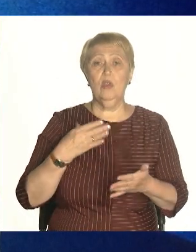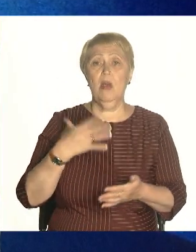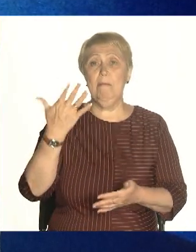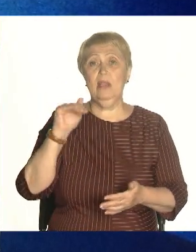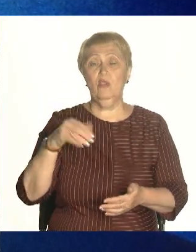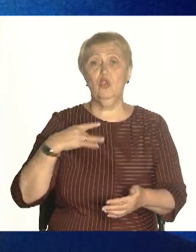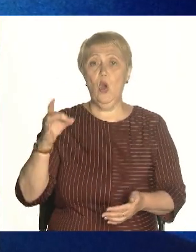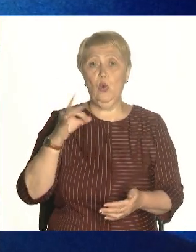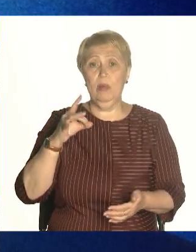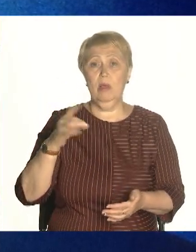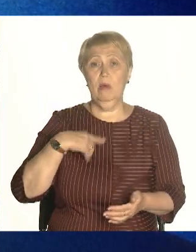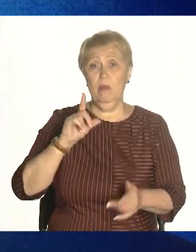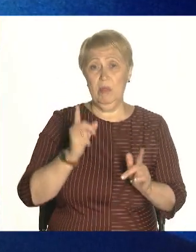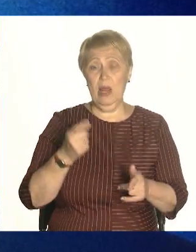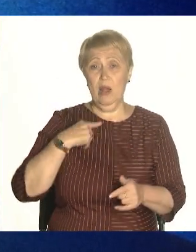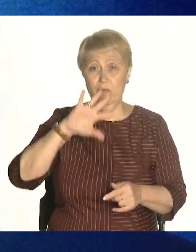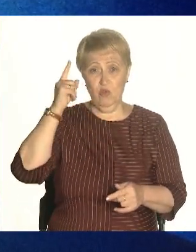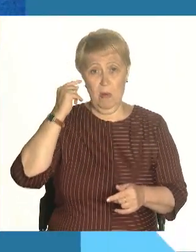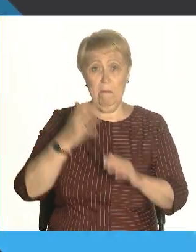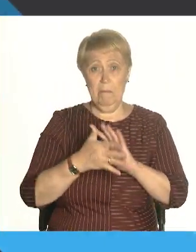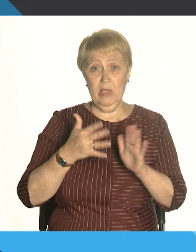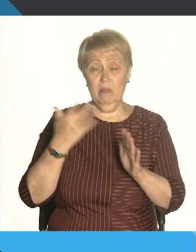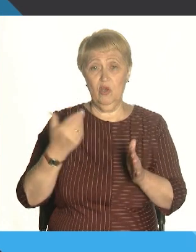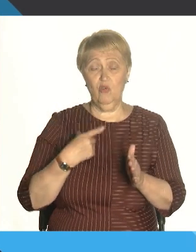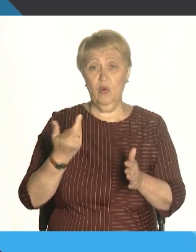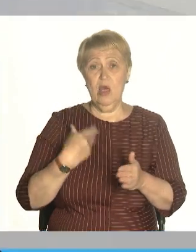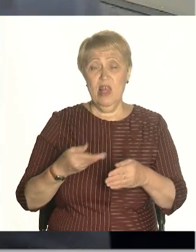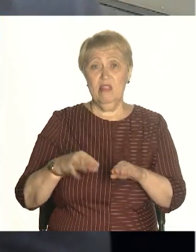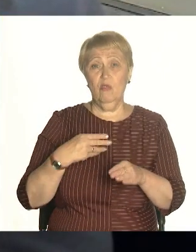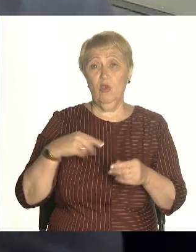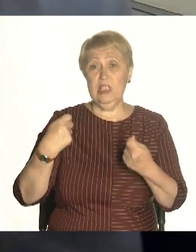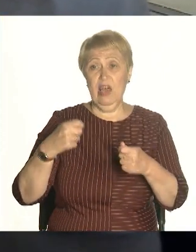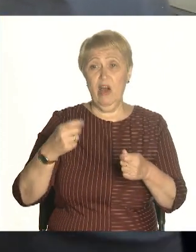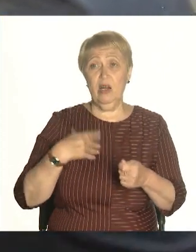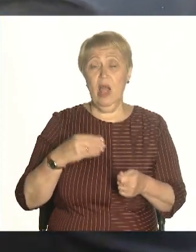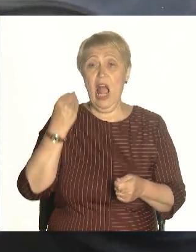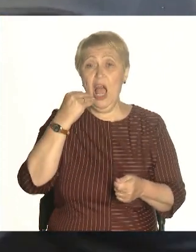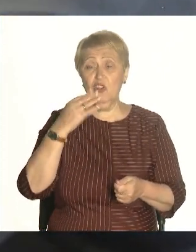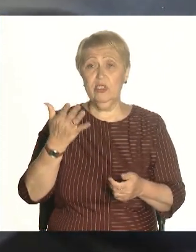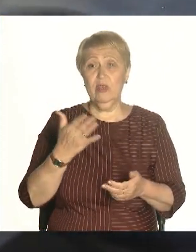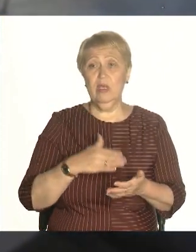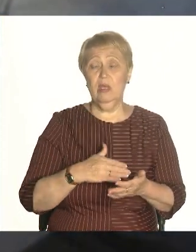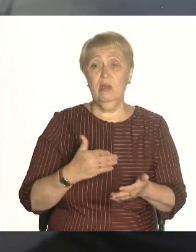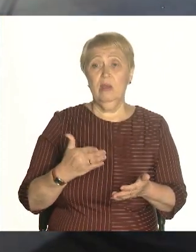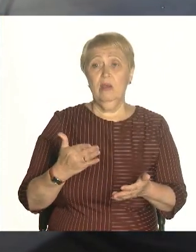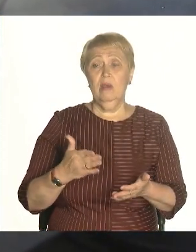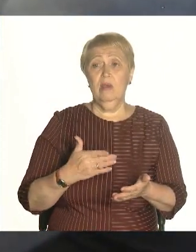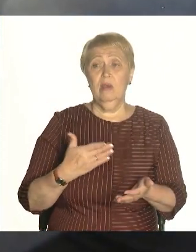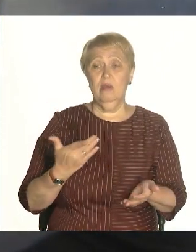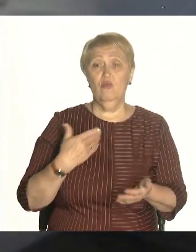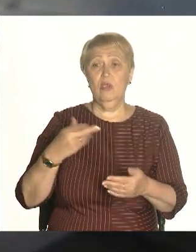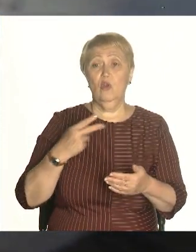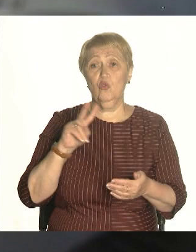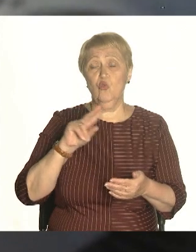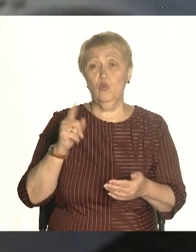есть реально мы понимаем, что не может товар качественный и, значит, от этого бренда